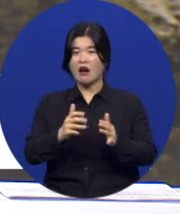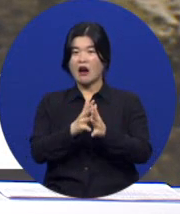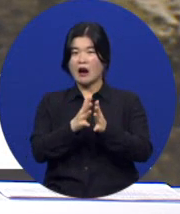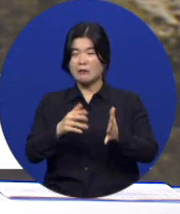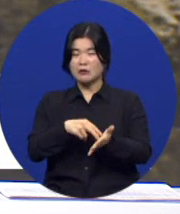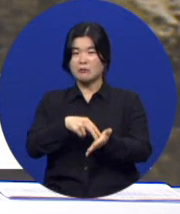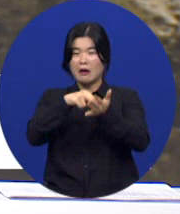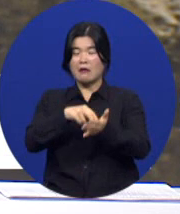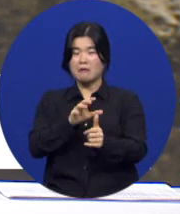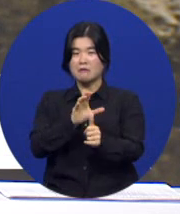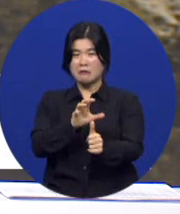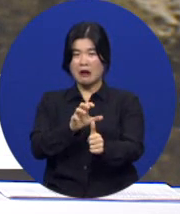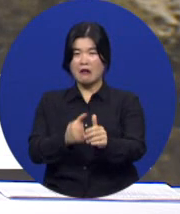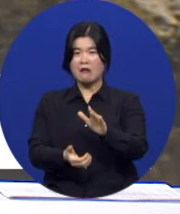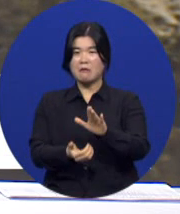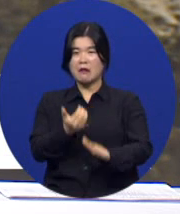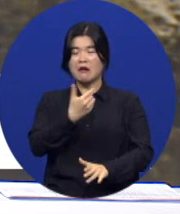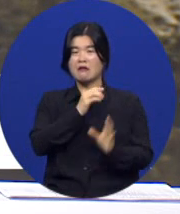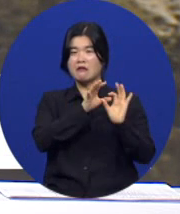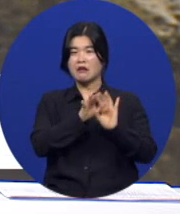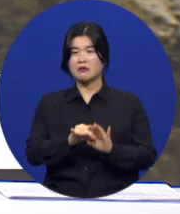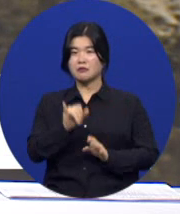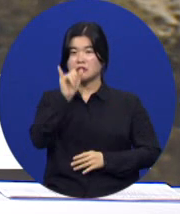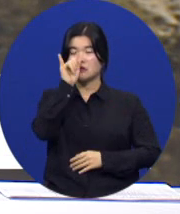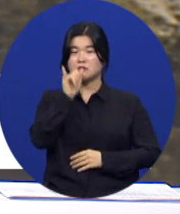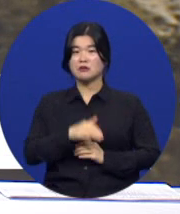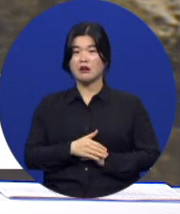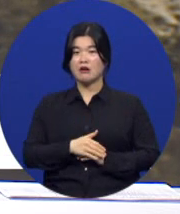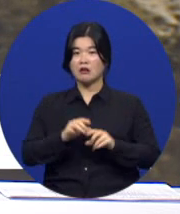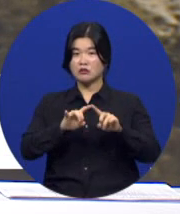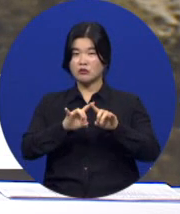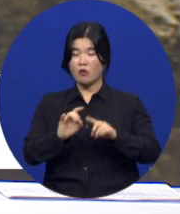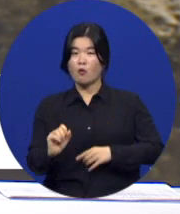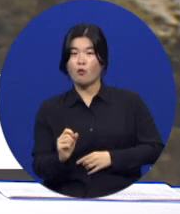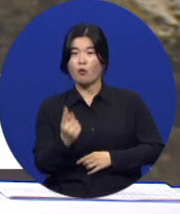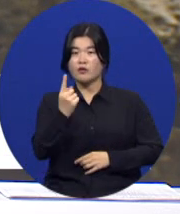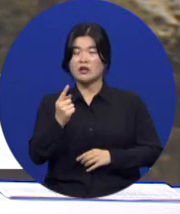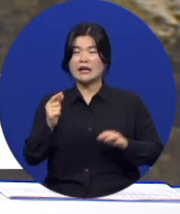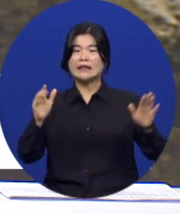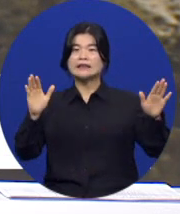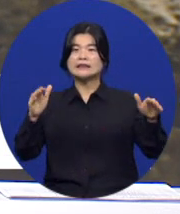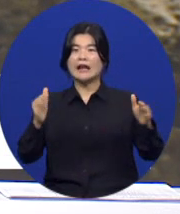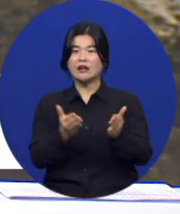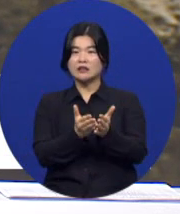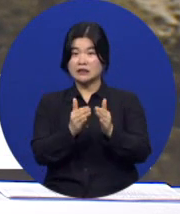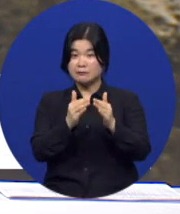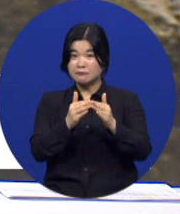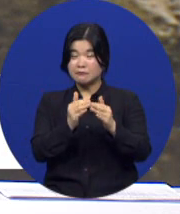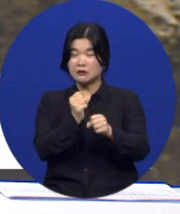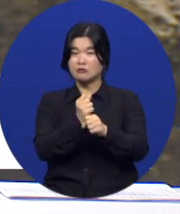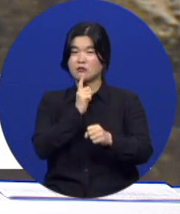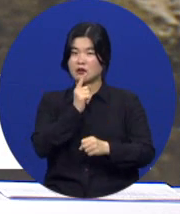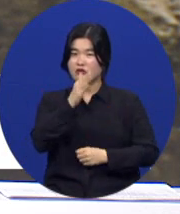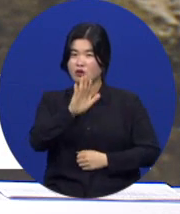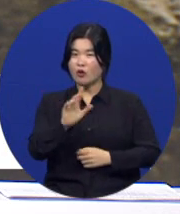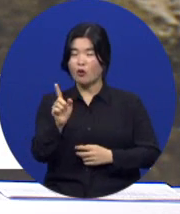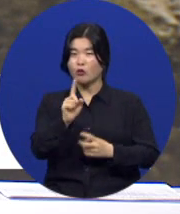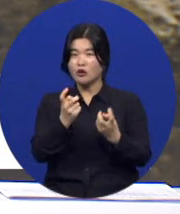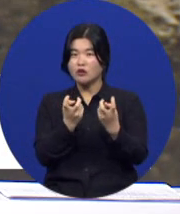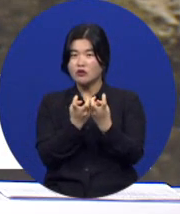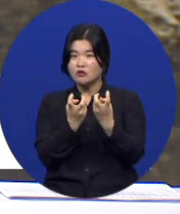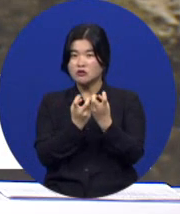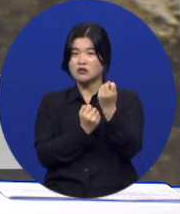승강기에 갇힌 은 사고도 잇따랐습니다 정전에 원인이 새둥지 때문이라고 하는데 어떻게 된 일이지